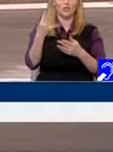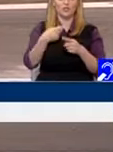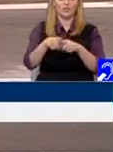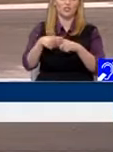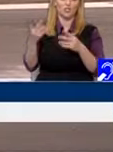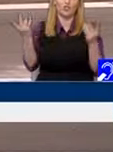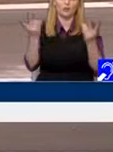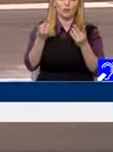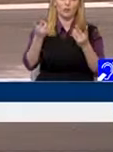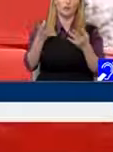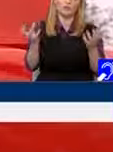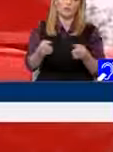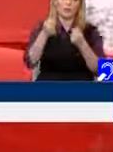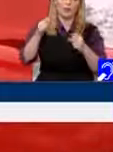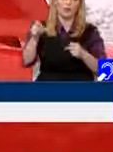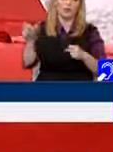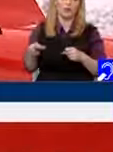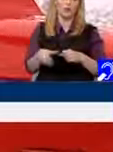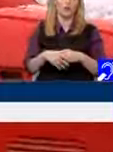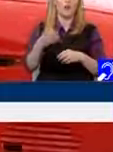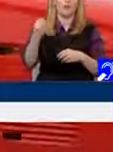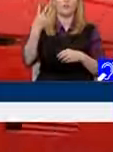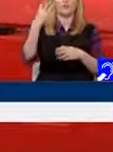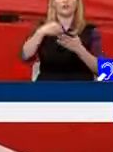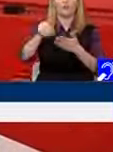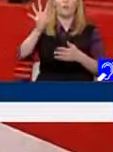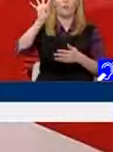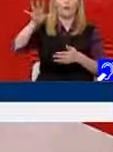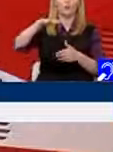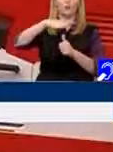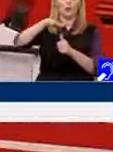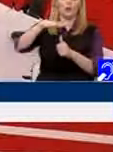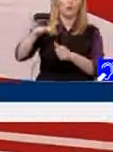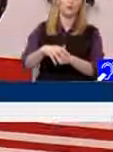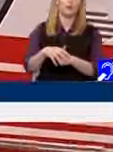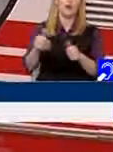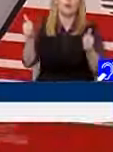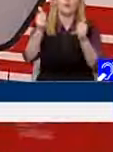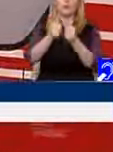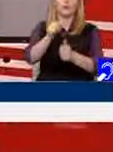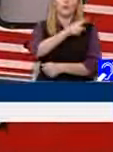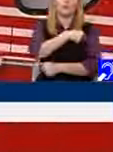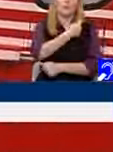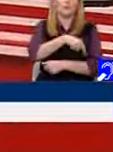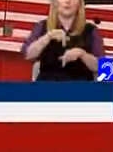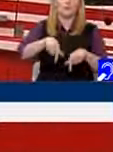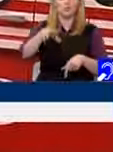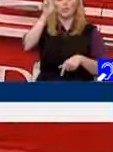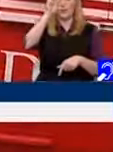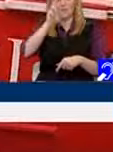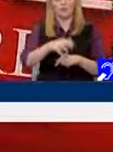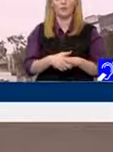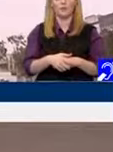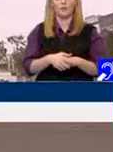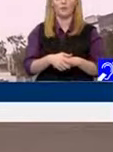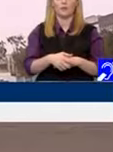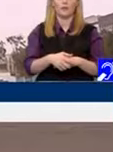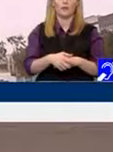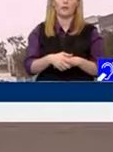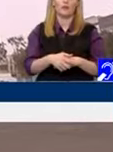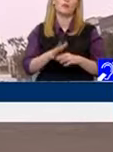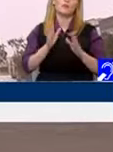deci avem de construit 4 heliporturi în nemijlocită apropiere a spitalelor din țară. Deci, cel